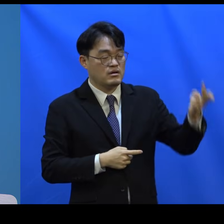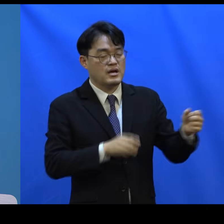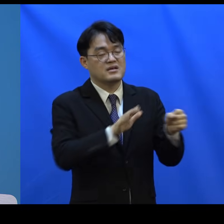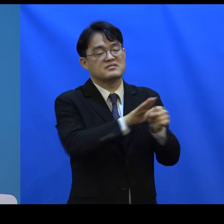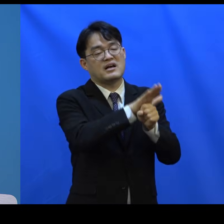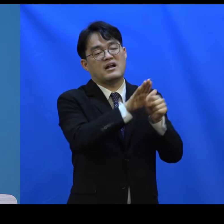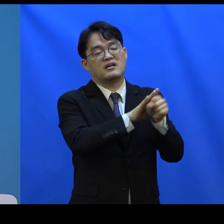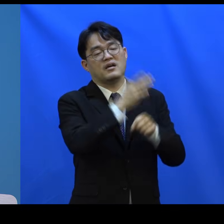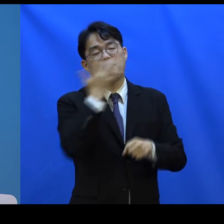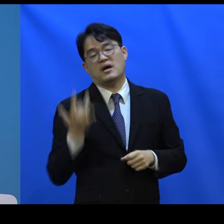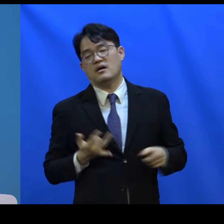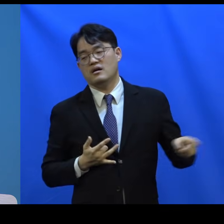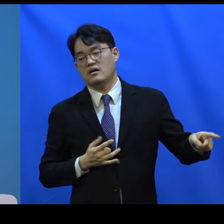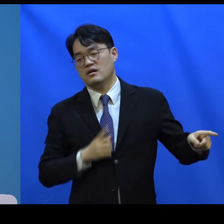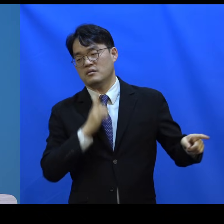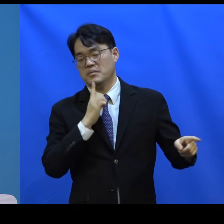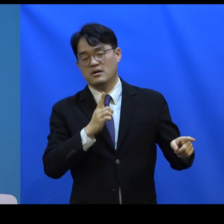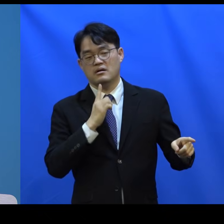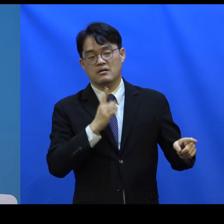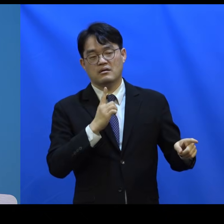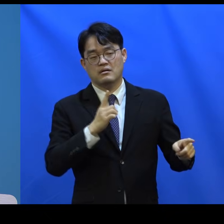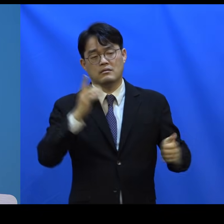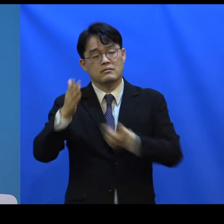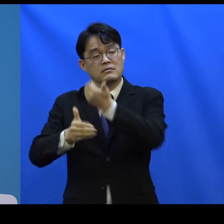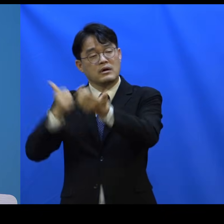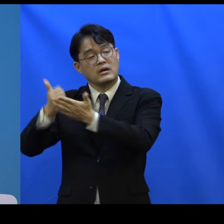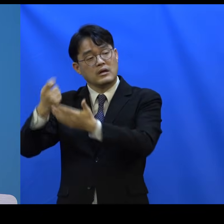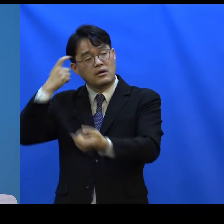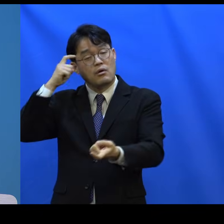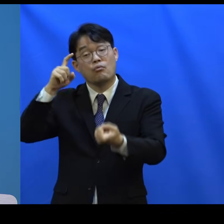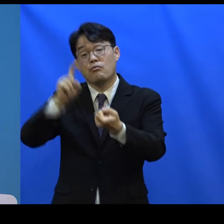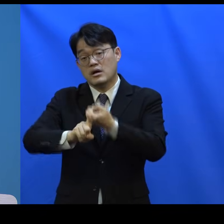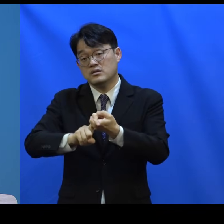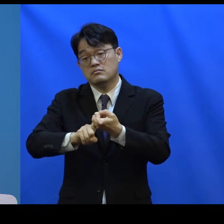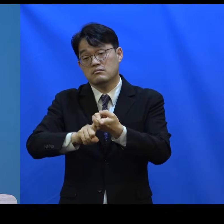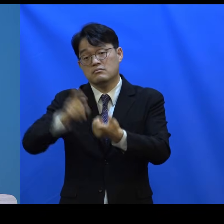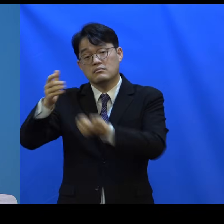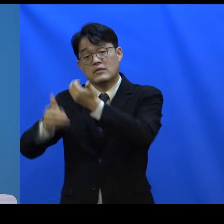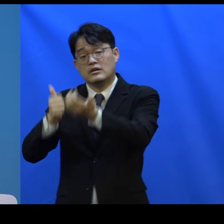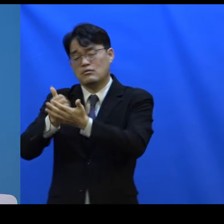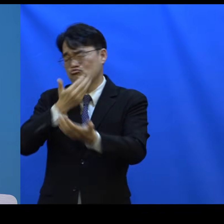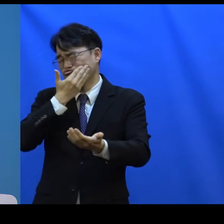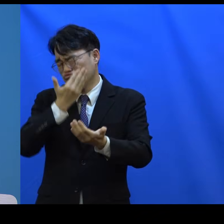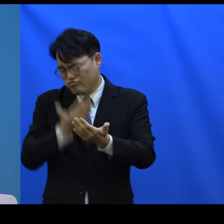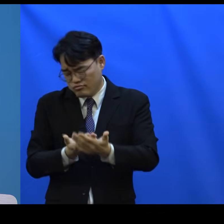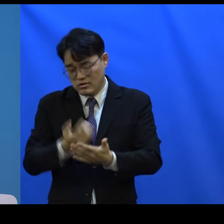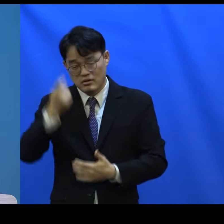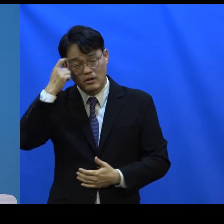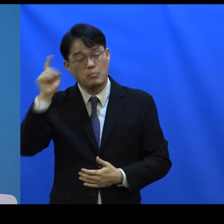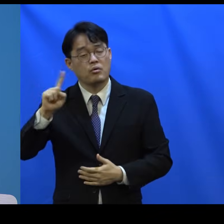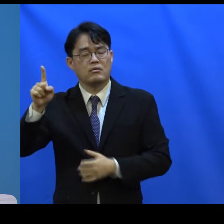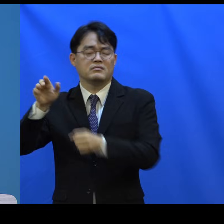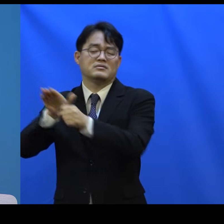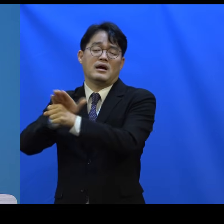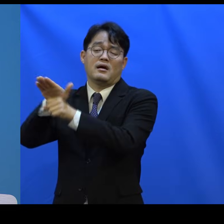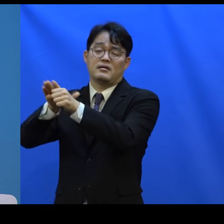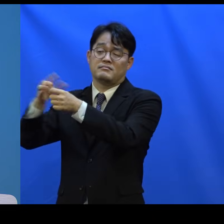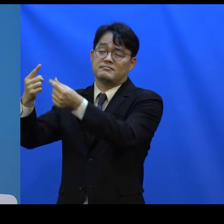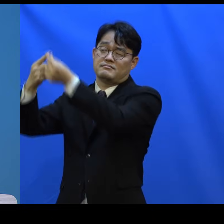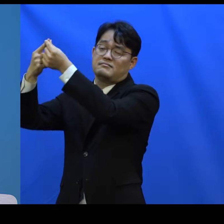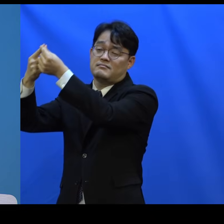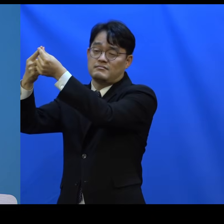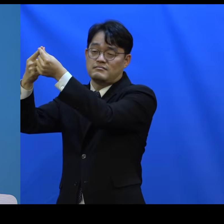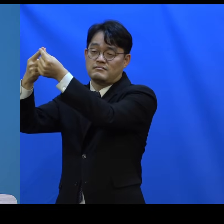하나님이 가장 관심을 가지고 계신 게 뭐냐는 거예요. 이게 관점에 따라 전혀 다른 삶이 벌쳐지는 겁니다. 예수님이 나병